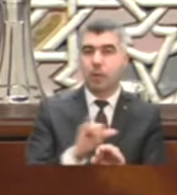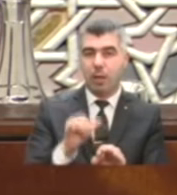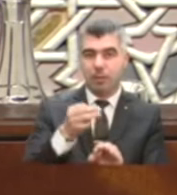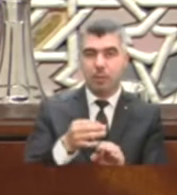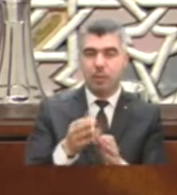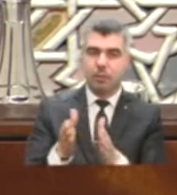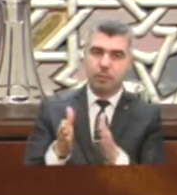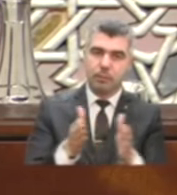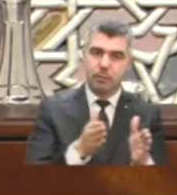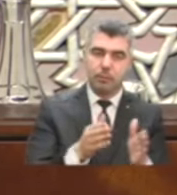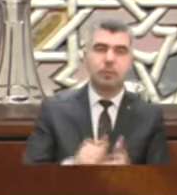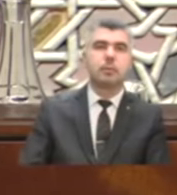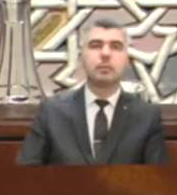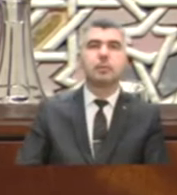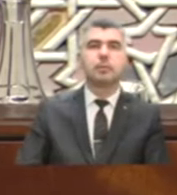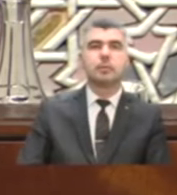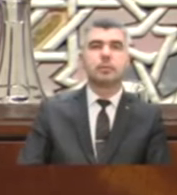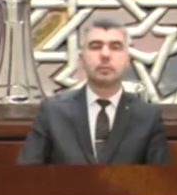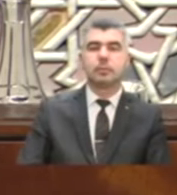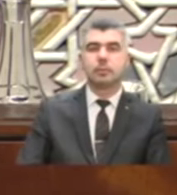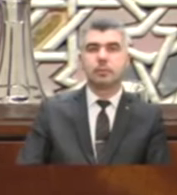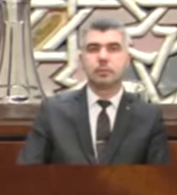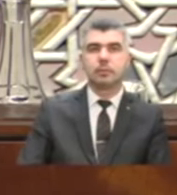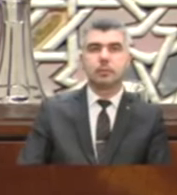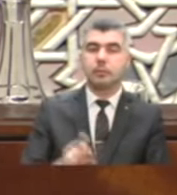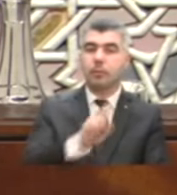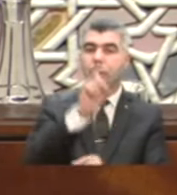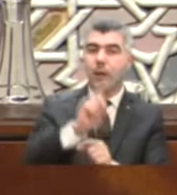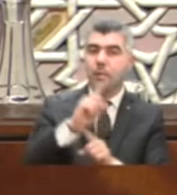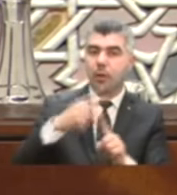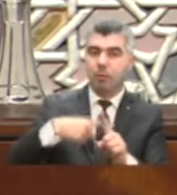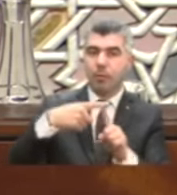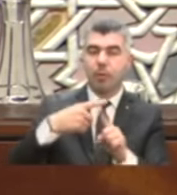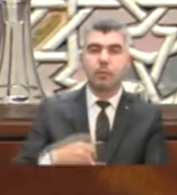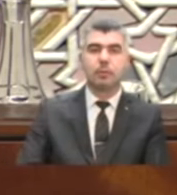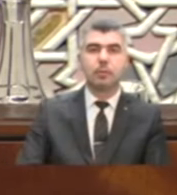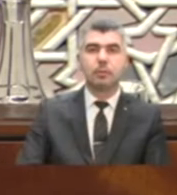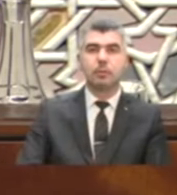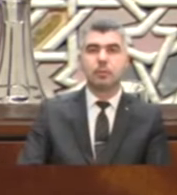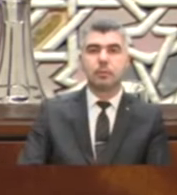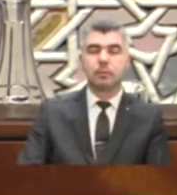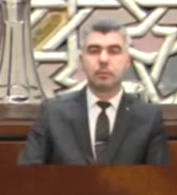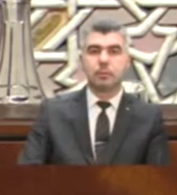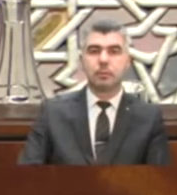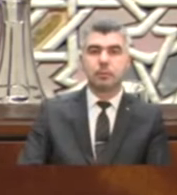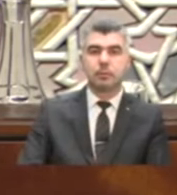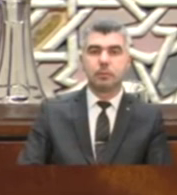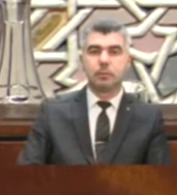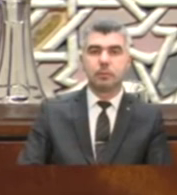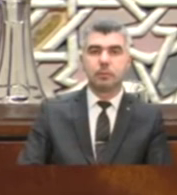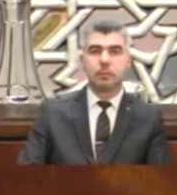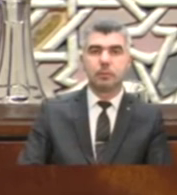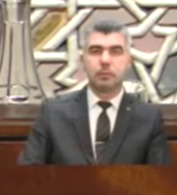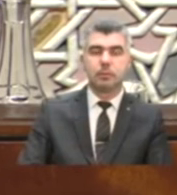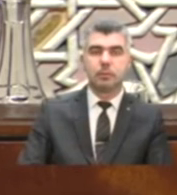السيده النائبه. شكرا السيده النائبه. هل من تعقيبات اضافيه في الموضوع؟